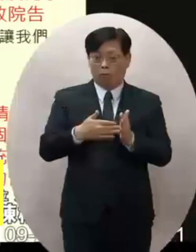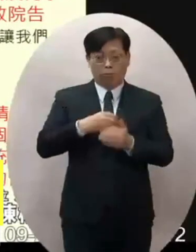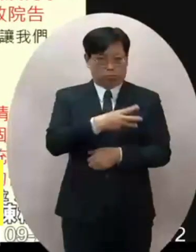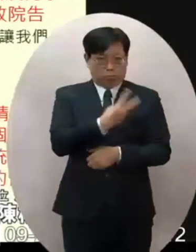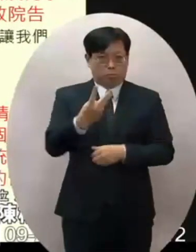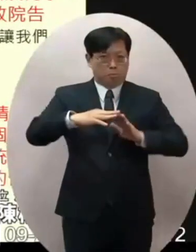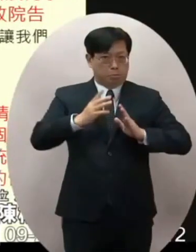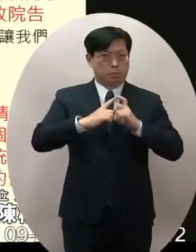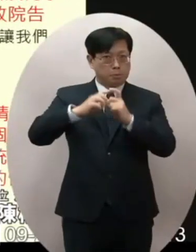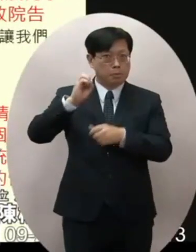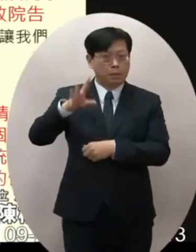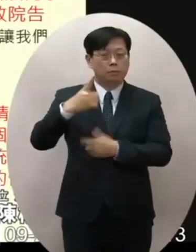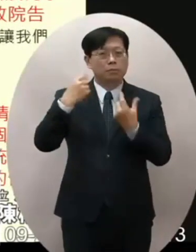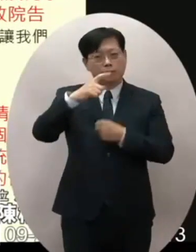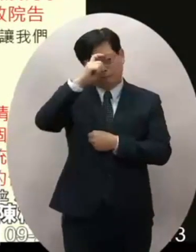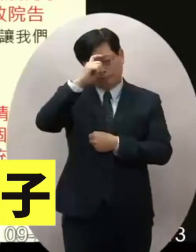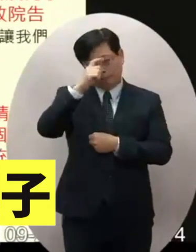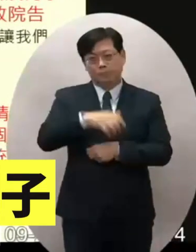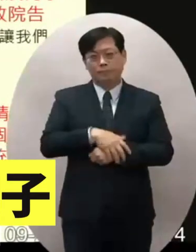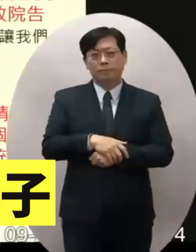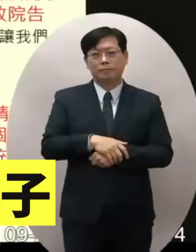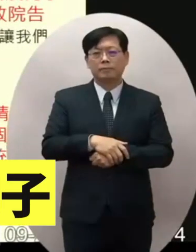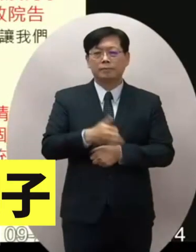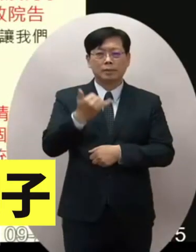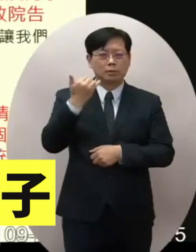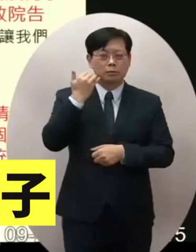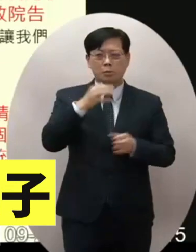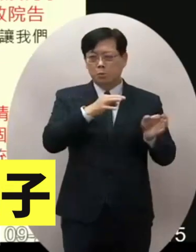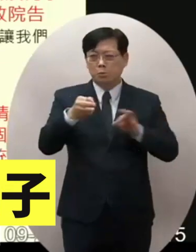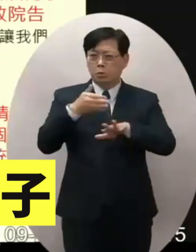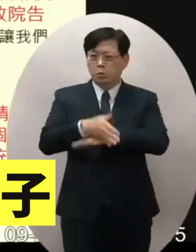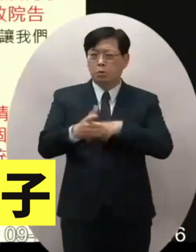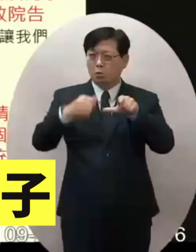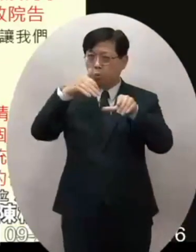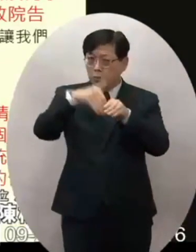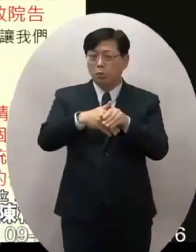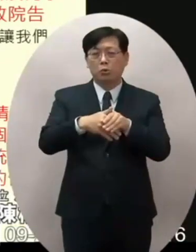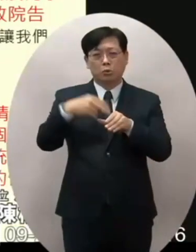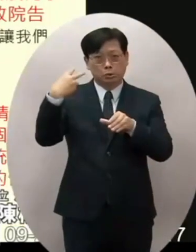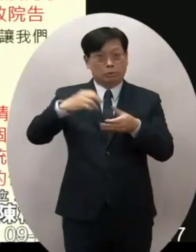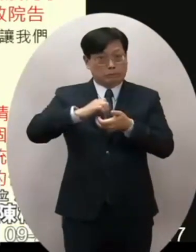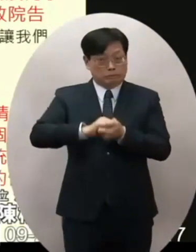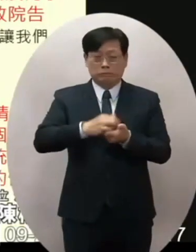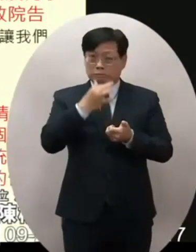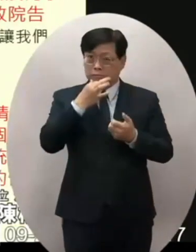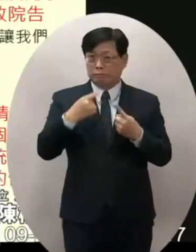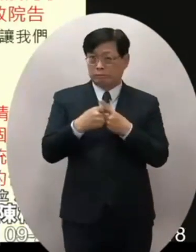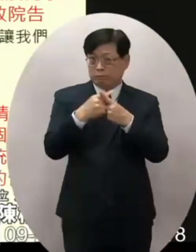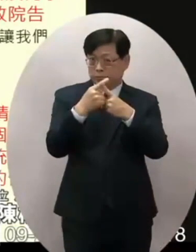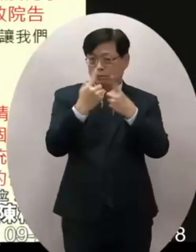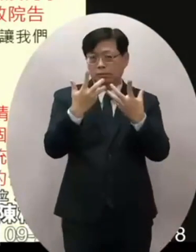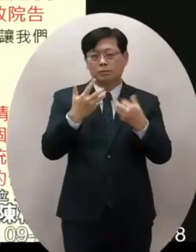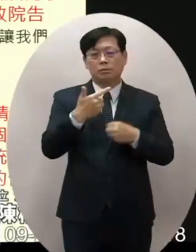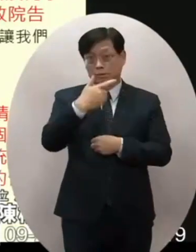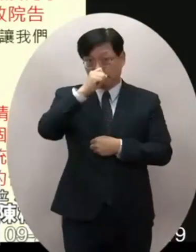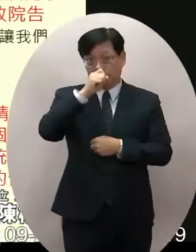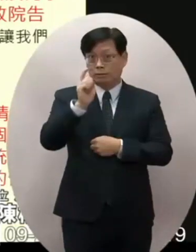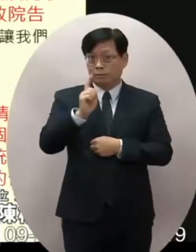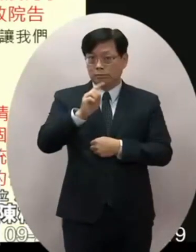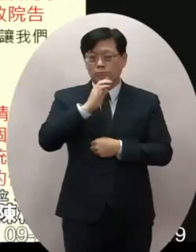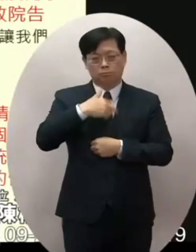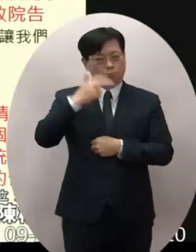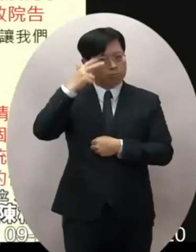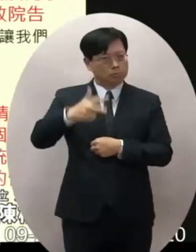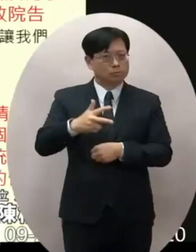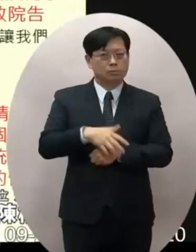期三回应。我们本来是希望他要通过公投才决定我们的案子，避免纷争的话，最好的时间就是